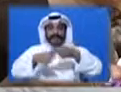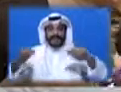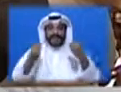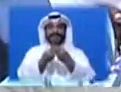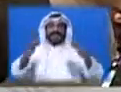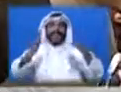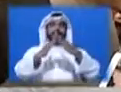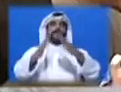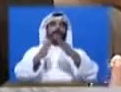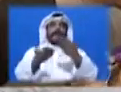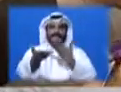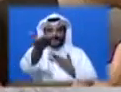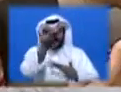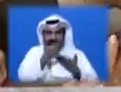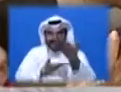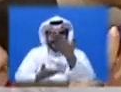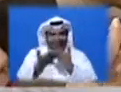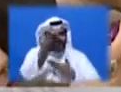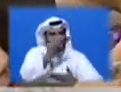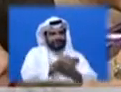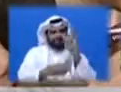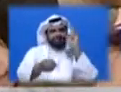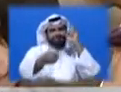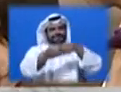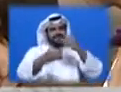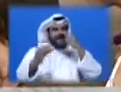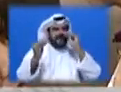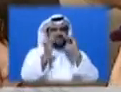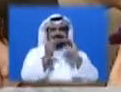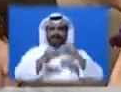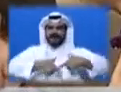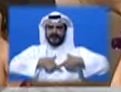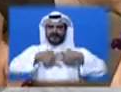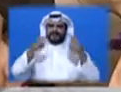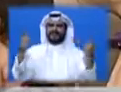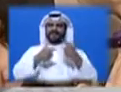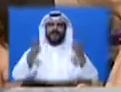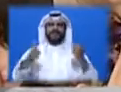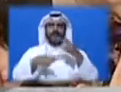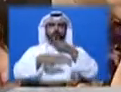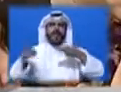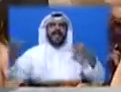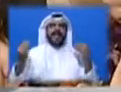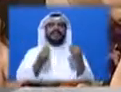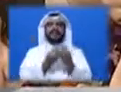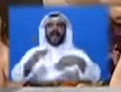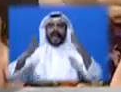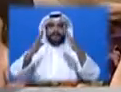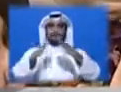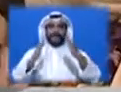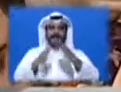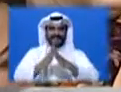لعمق العلاقات اللي تربط بين الشعبين. مصر دائما لها مكانة خاصة عند كل كويتي